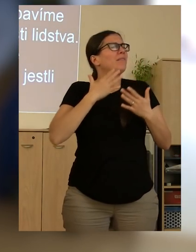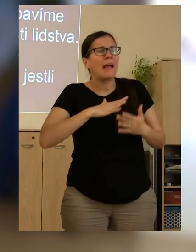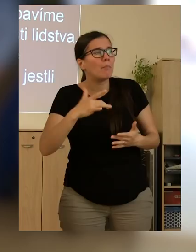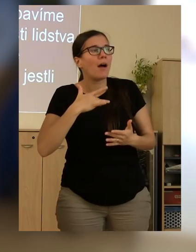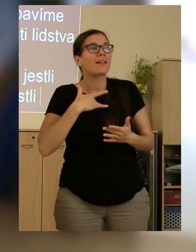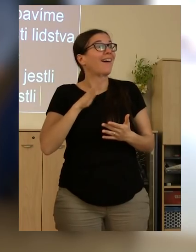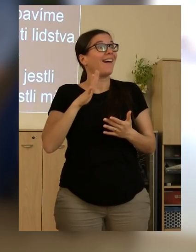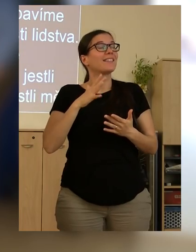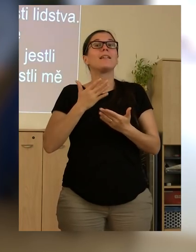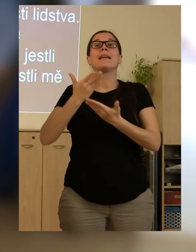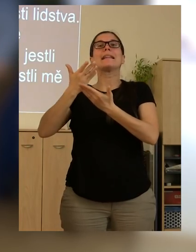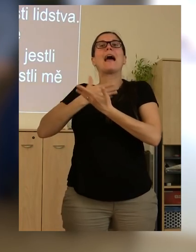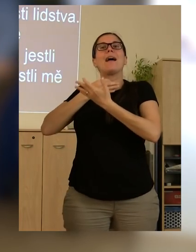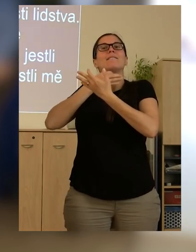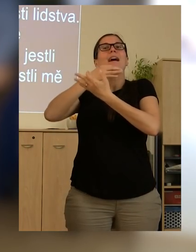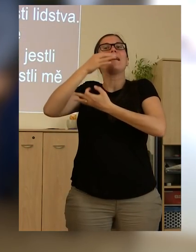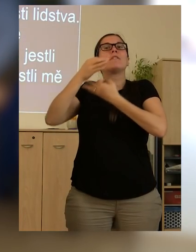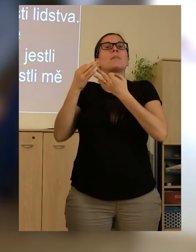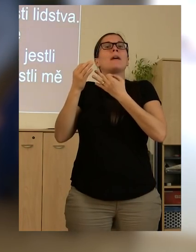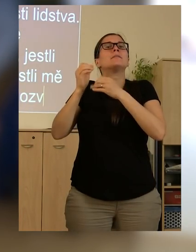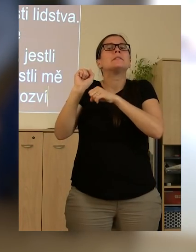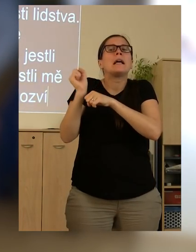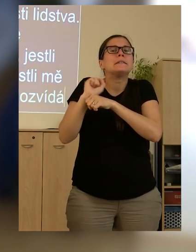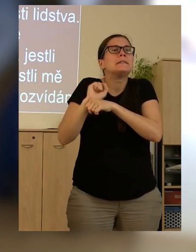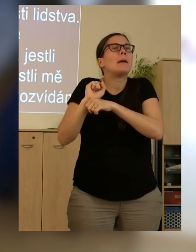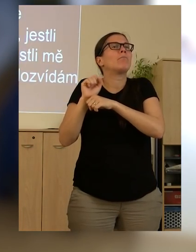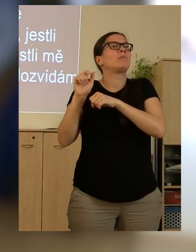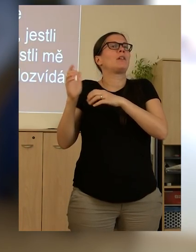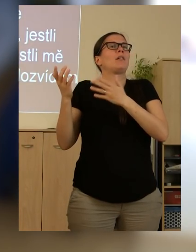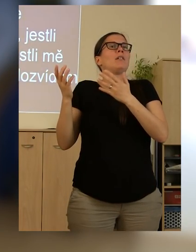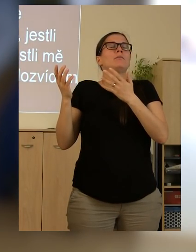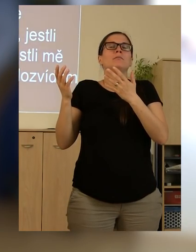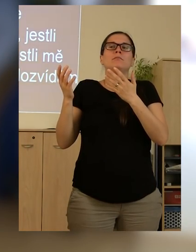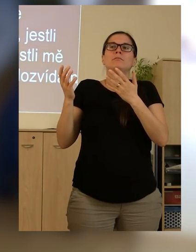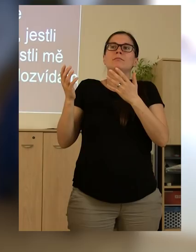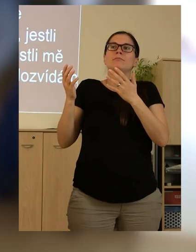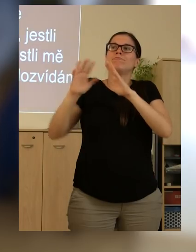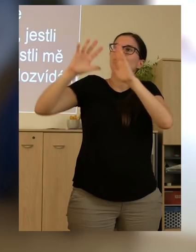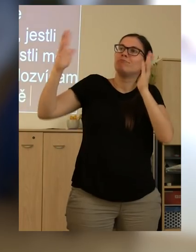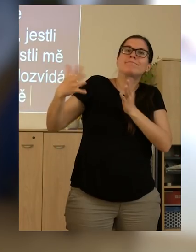se o tom, jak planeta Země vnímá lidstvo.